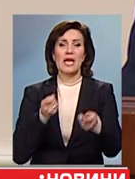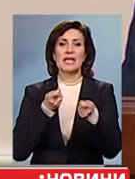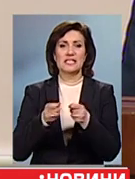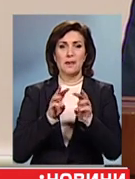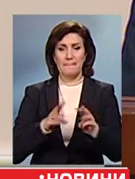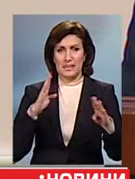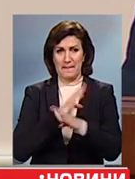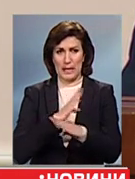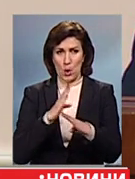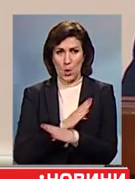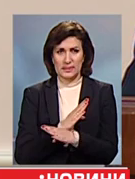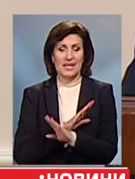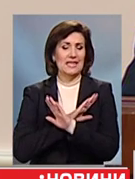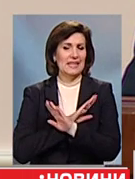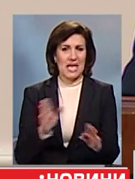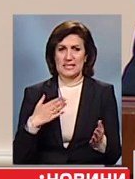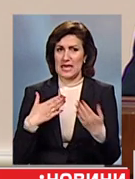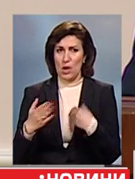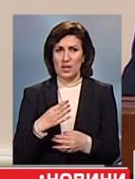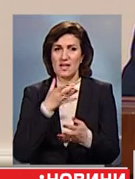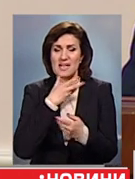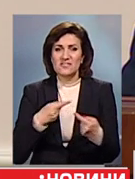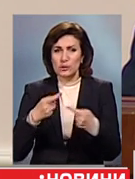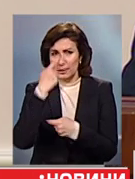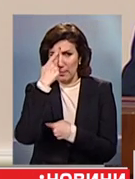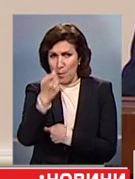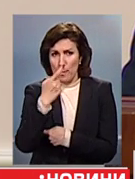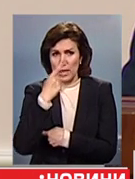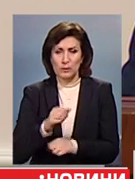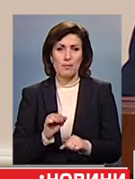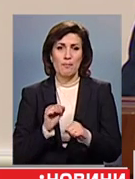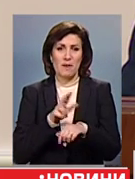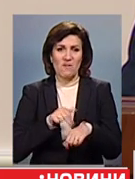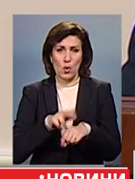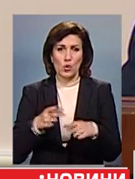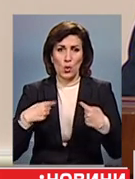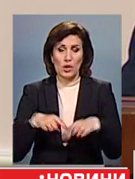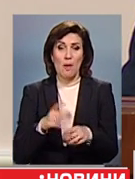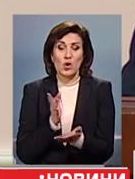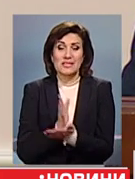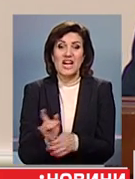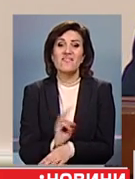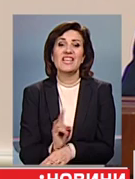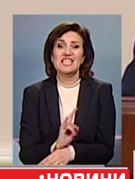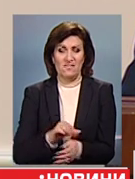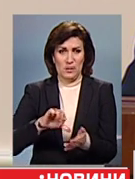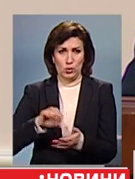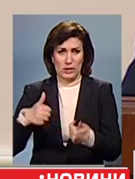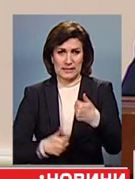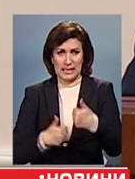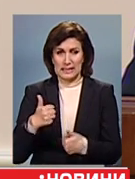Керівництво Мінприроди не зреагувало на своєчасні попередження правоохоронних органів щодо ознак фіктивності учасника